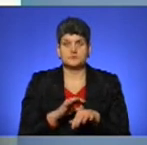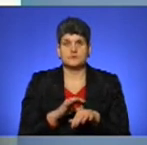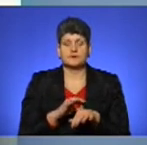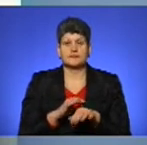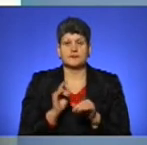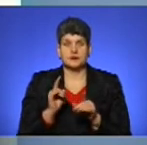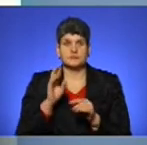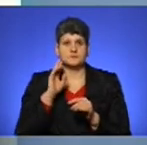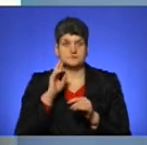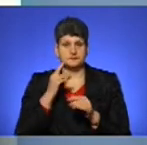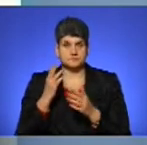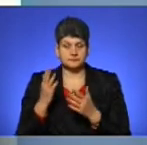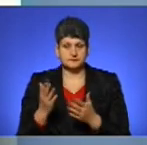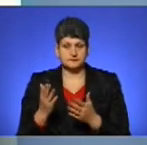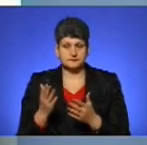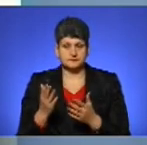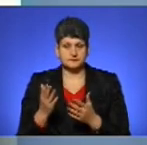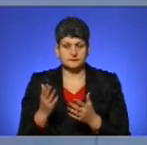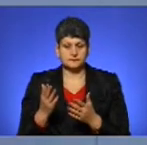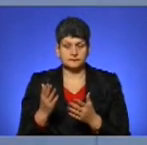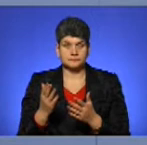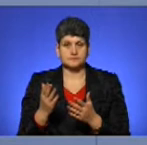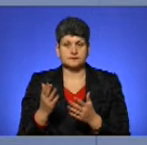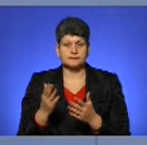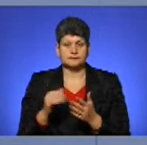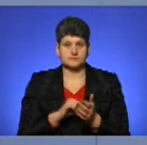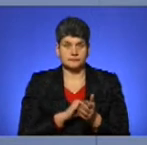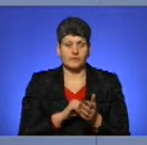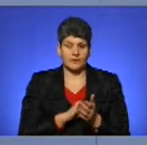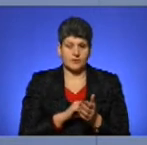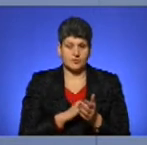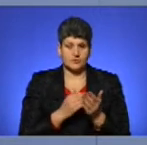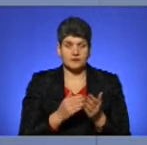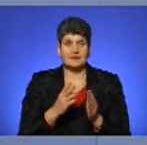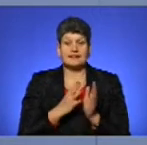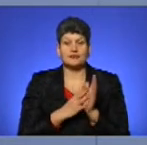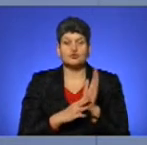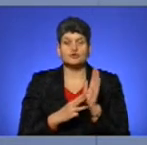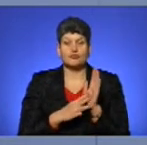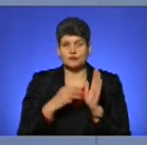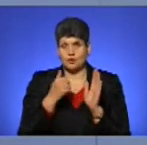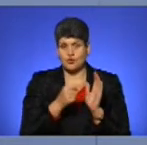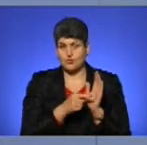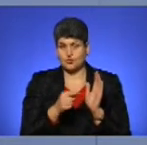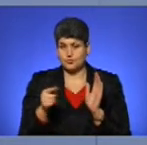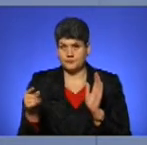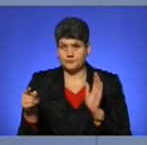парентеральний середовищі споживачів ін'єкційних наркотиків, то з 98-го року